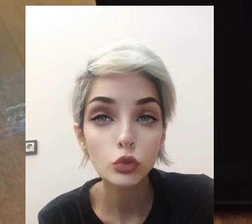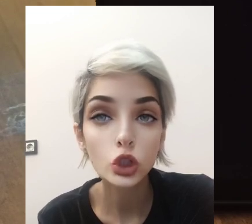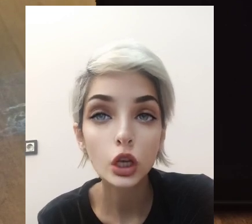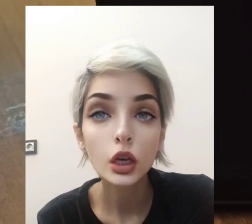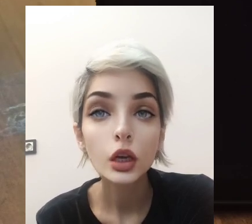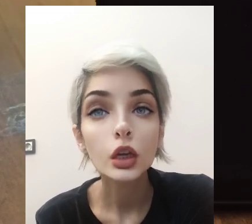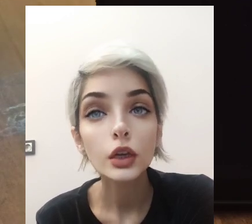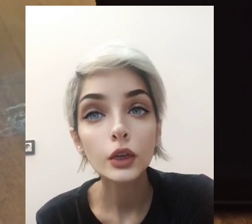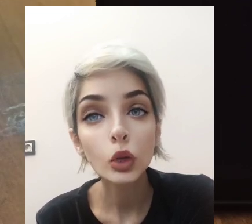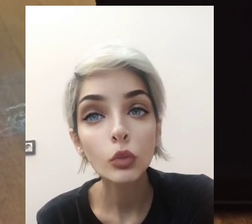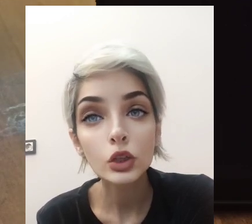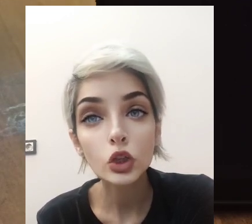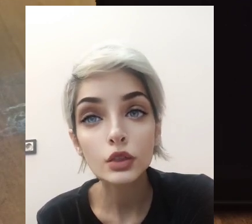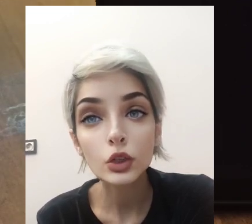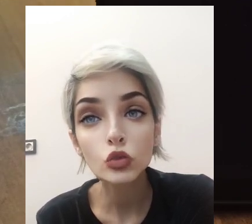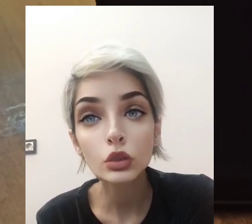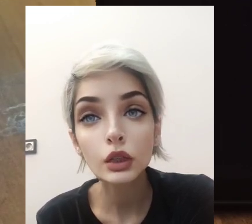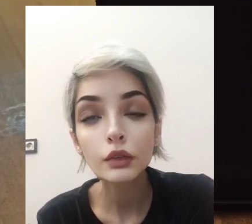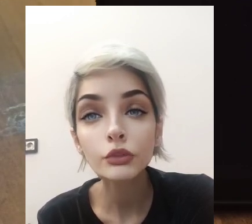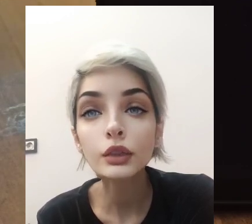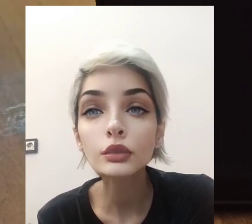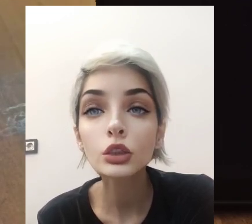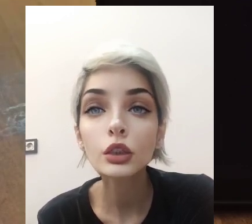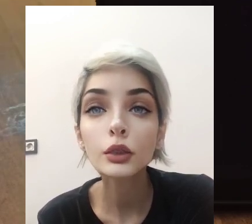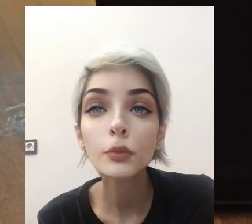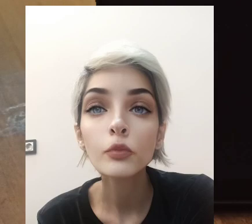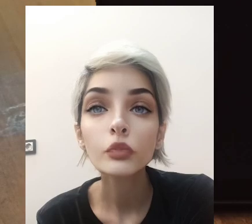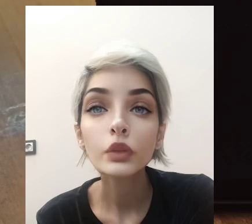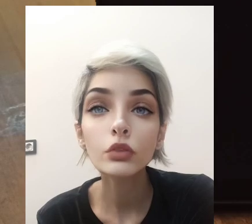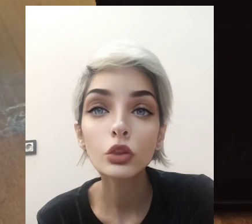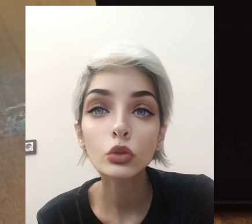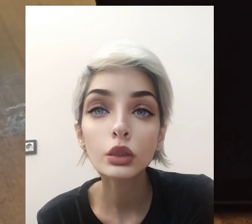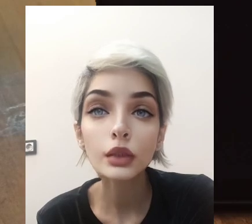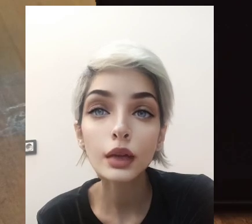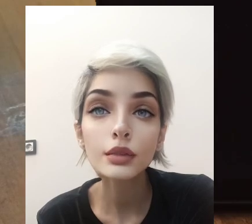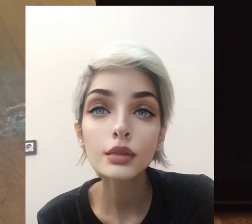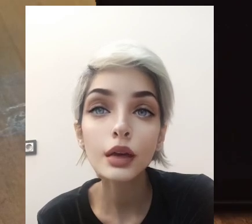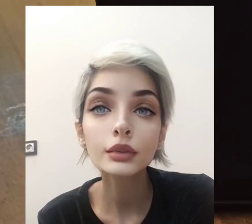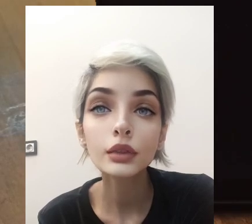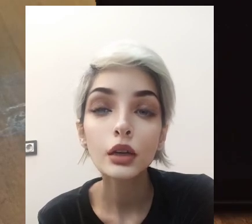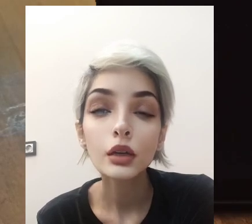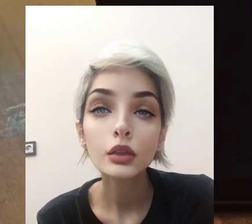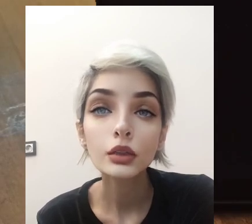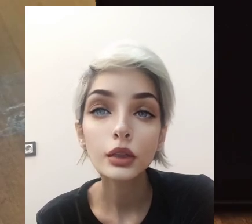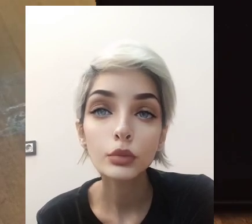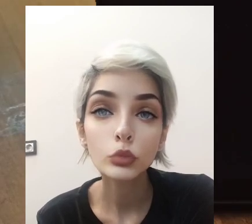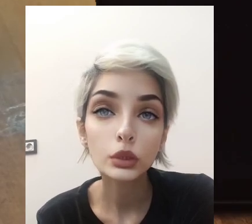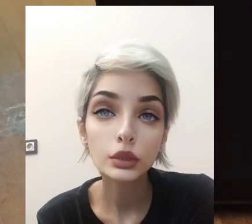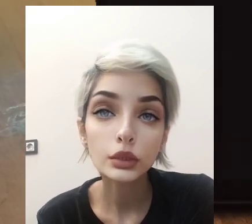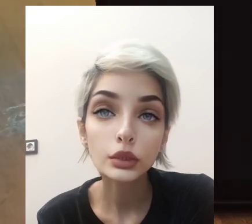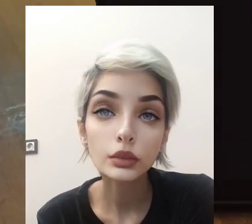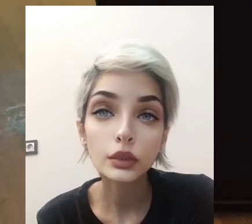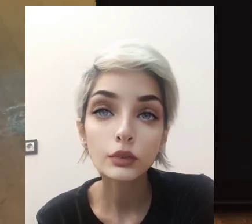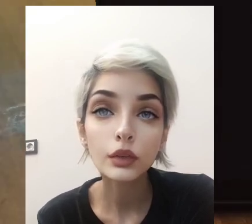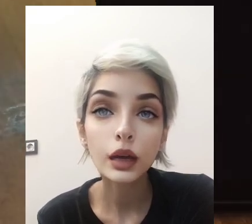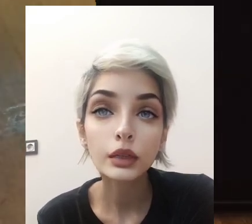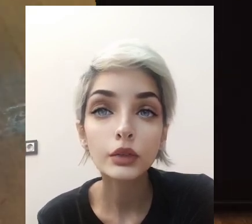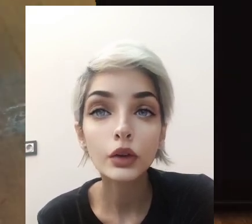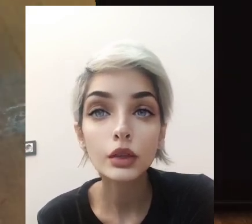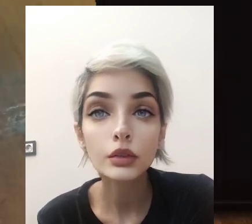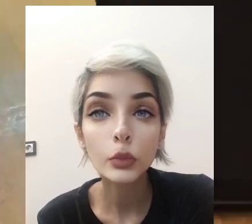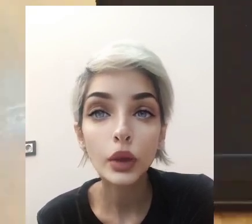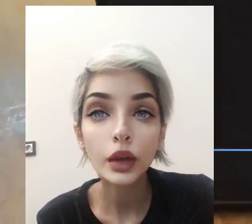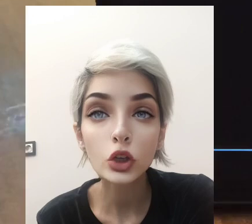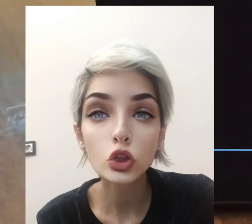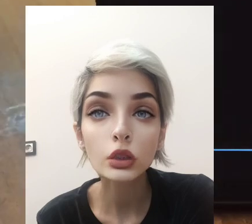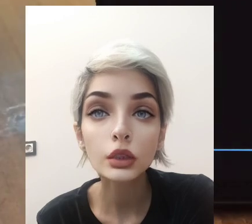پخش میشه. اینا اومدن جایزه‌شون رو گرفتن که یه ویدیو طنزی از کرن بورسین و یه نفر